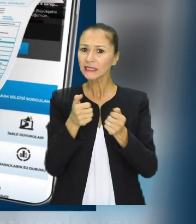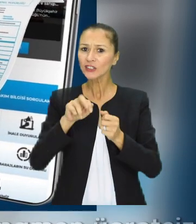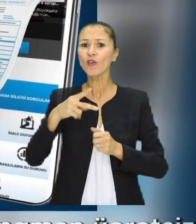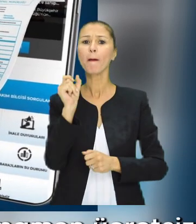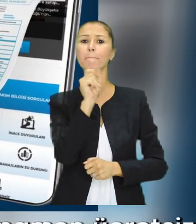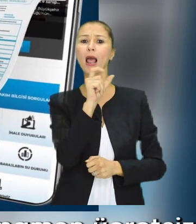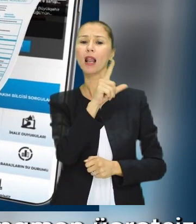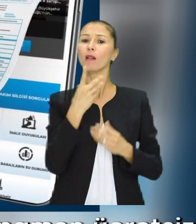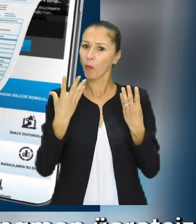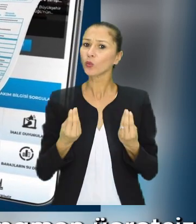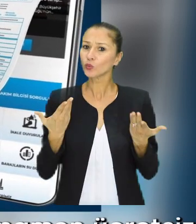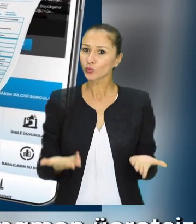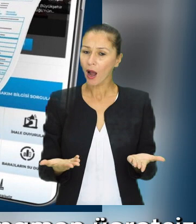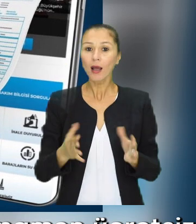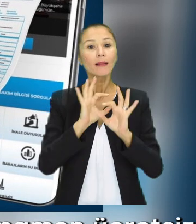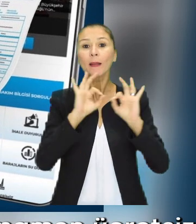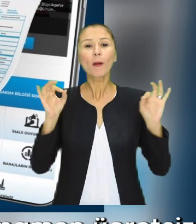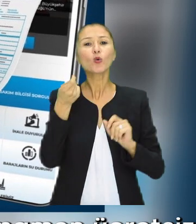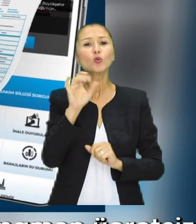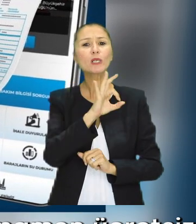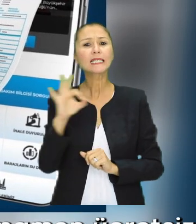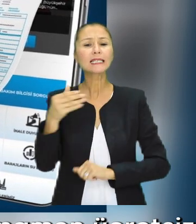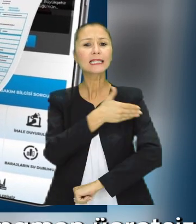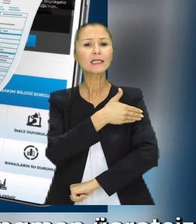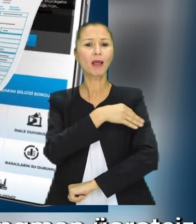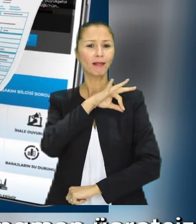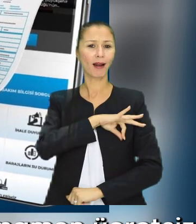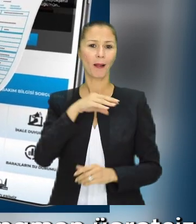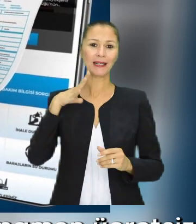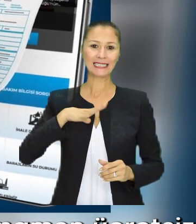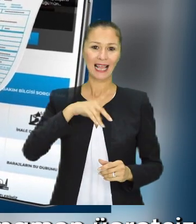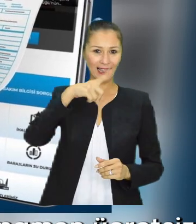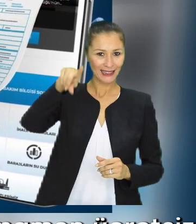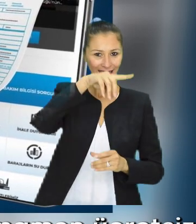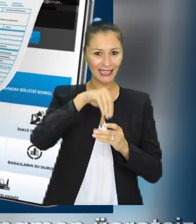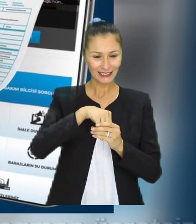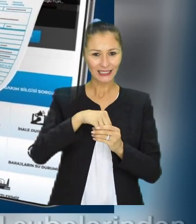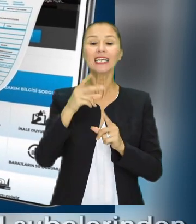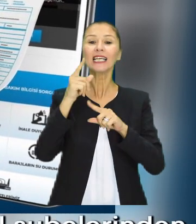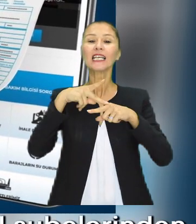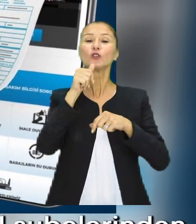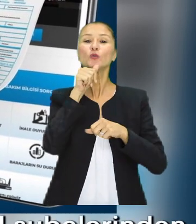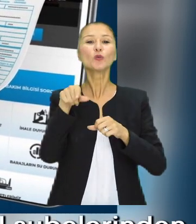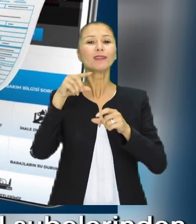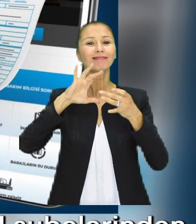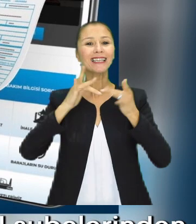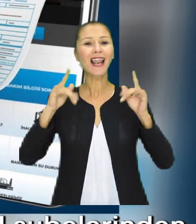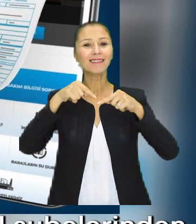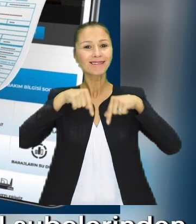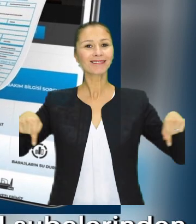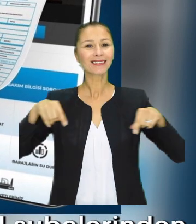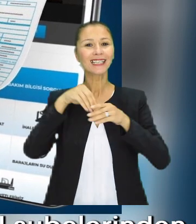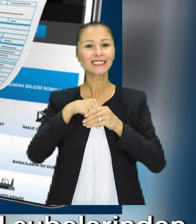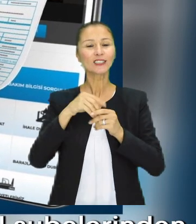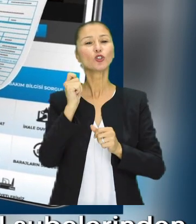veya e-posta yoluyla iletebilecek. Tamamen ücretsiz hizmetten yararlanmak isteyen aboneler, isu.gov.tr